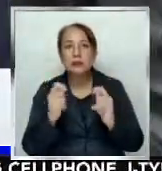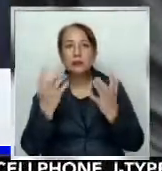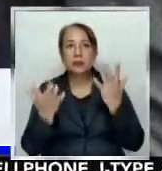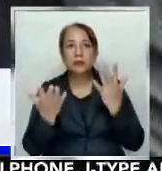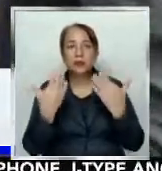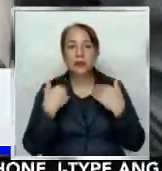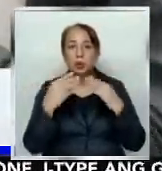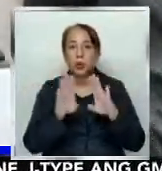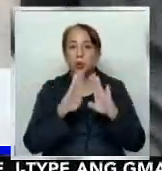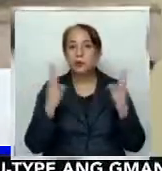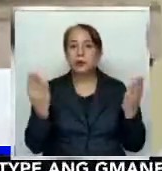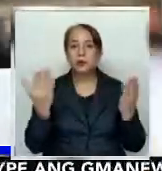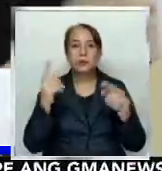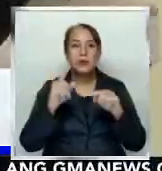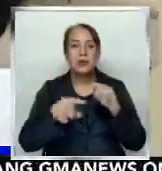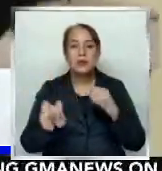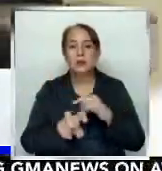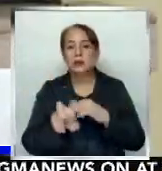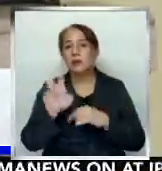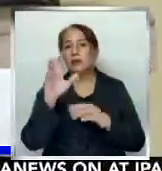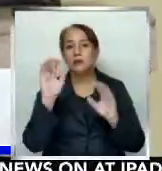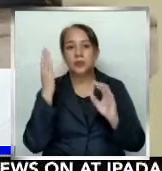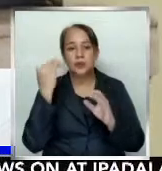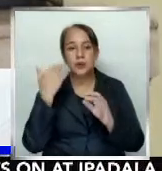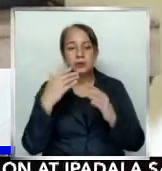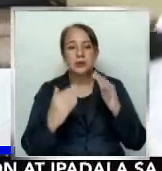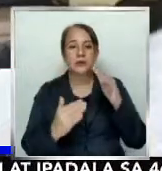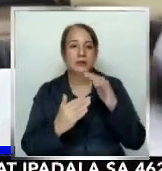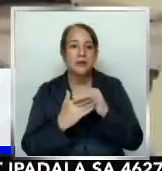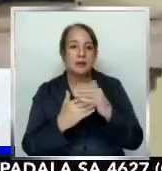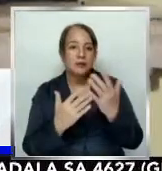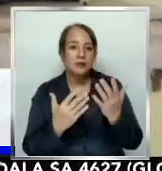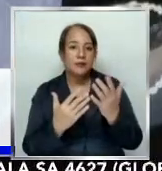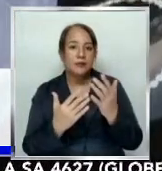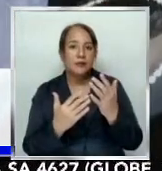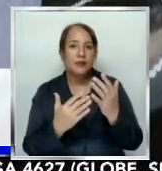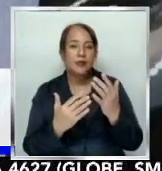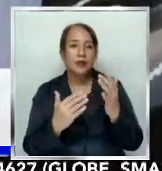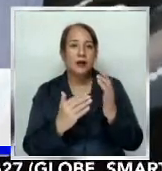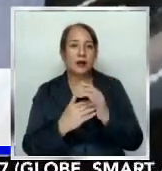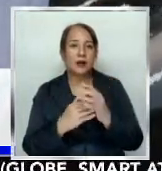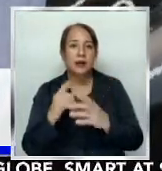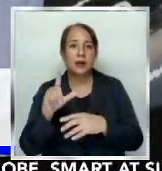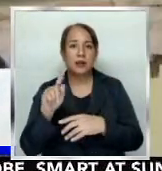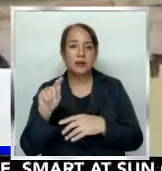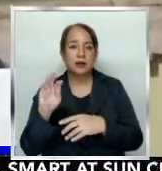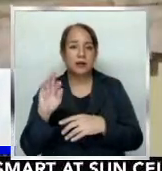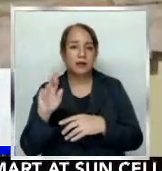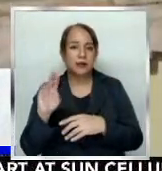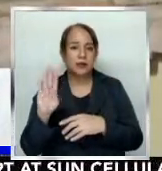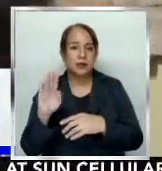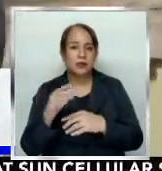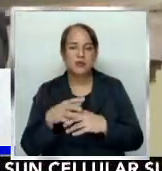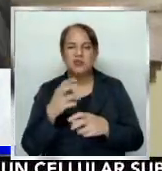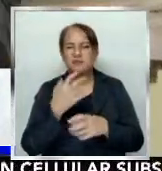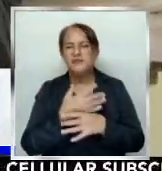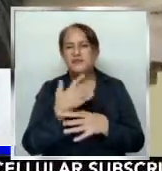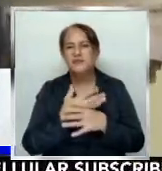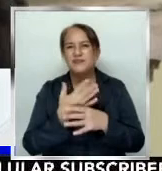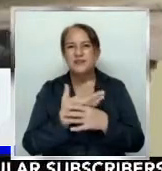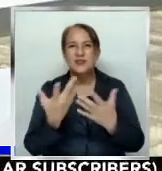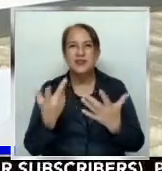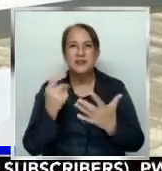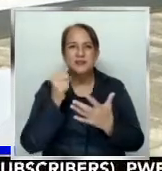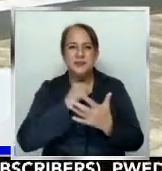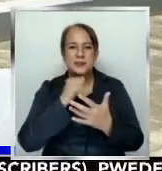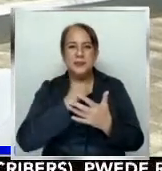kami makakabiyahe kasi wala, spare yung ano namin eh. Yung sa LTFRB, medyo hassle. Ano lang muna ma'am, extra lang